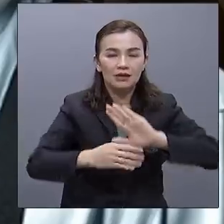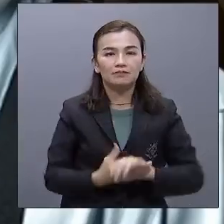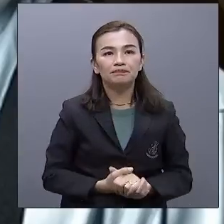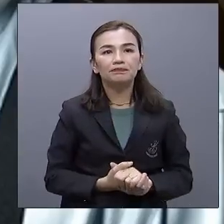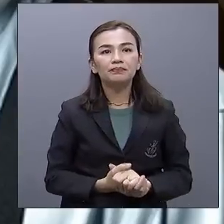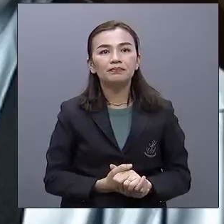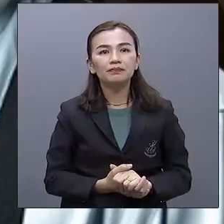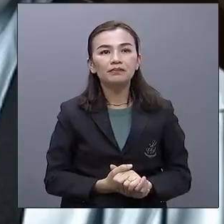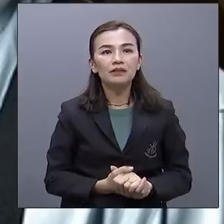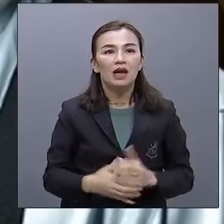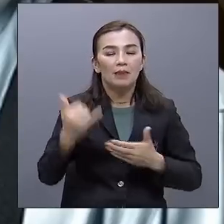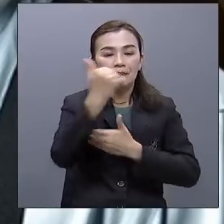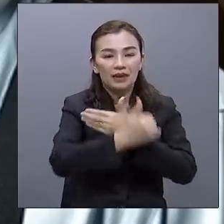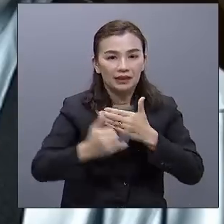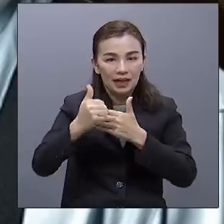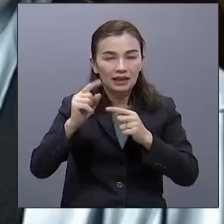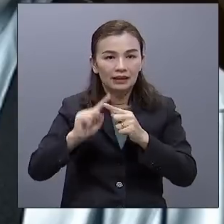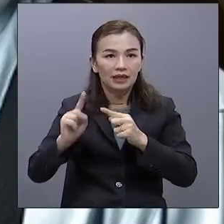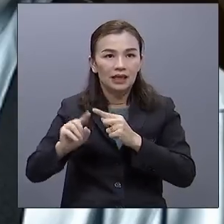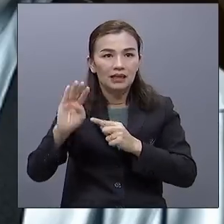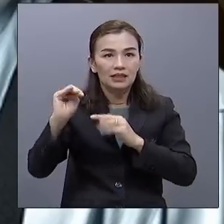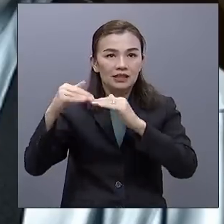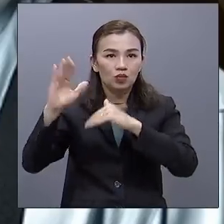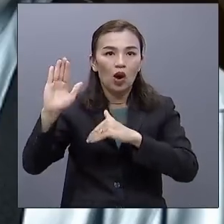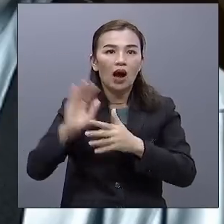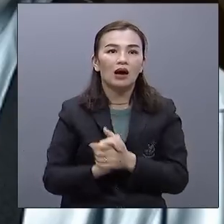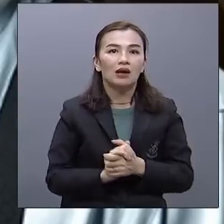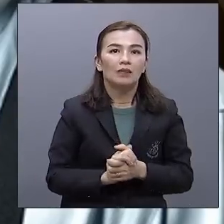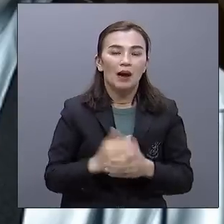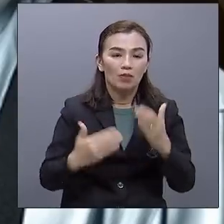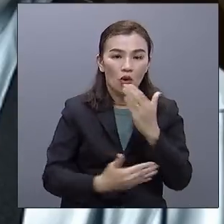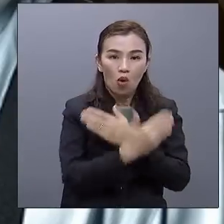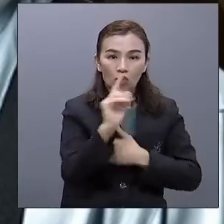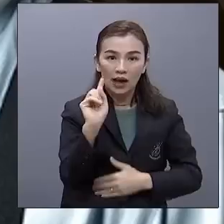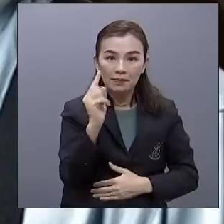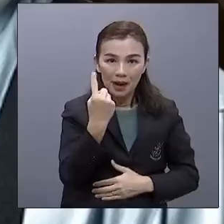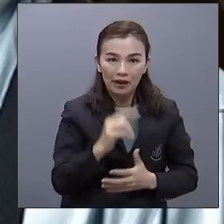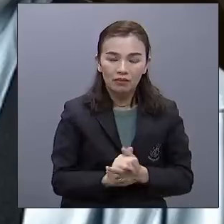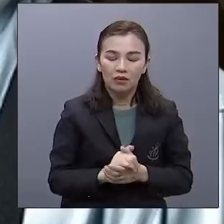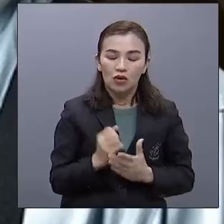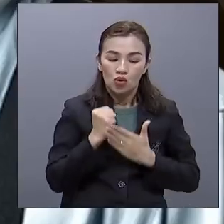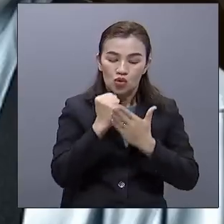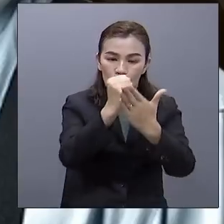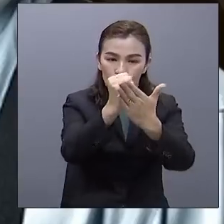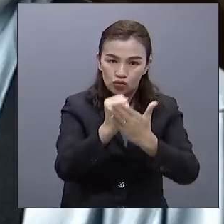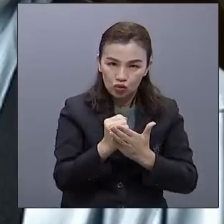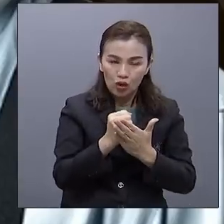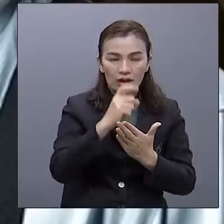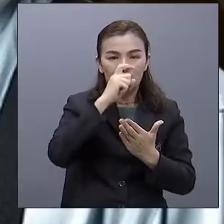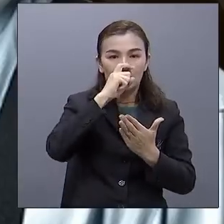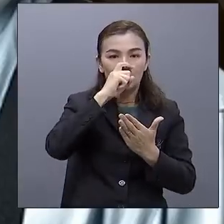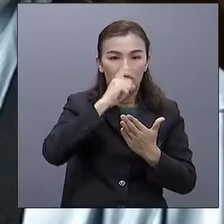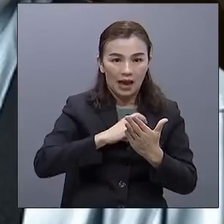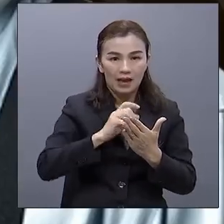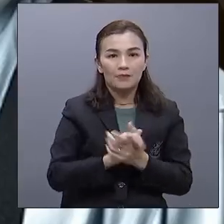40กว่าประเทศทั่วโลกจะเข้าไปประชุมกันแล้วมันเป็นโอกาสใหม่อ่ะที่จะเพิ่มโอกาสให้กับเราในห่วงโซ่ประทานของประเทศที่มีขน